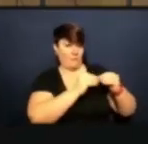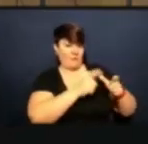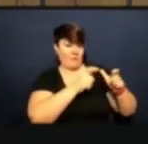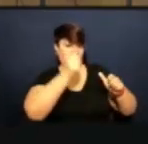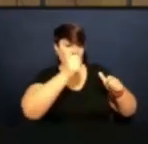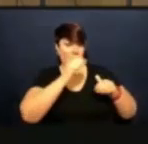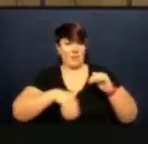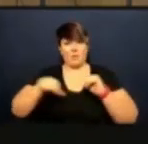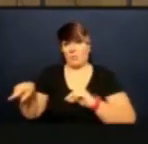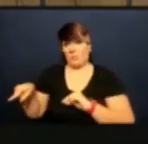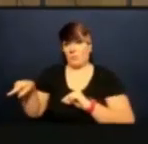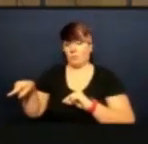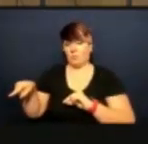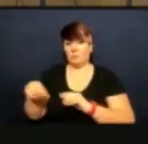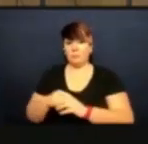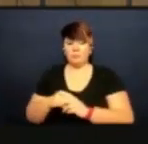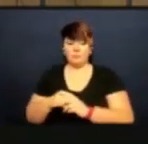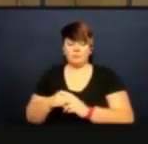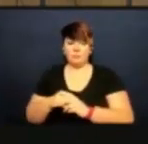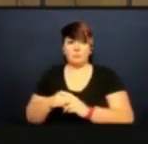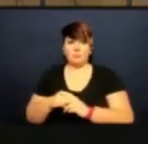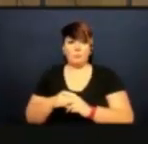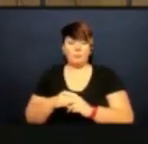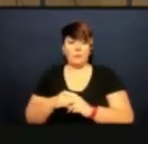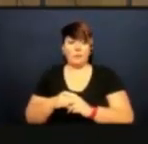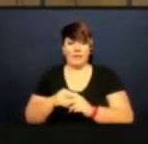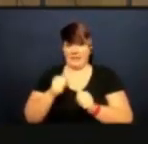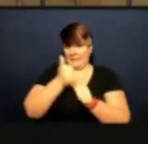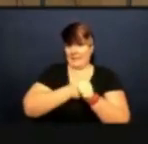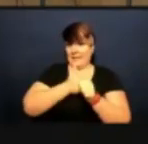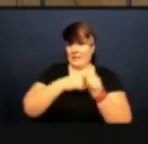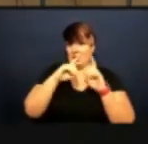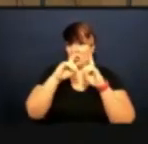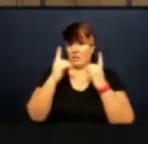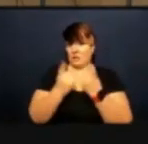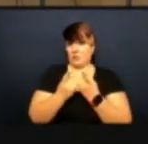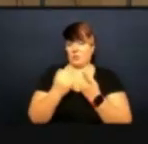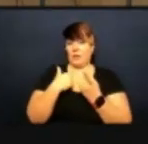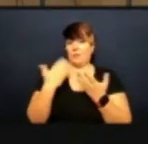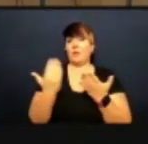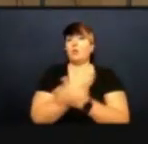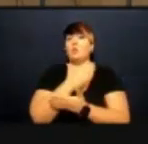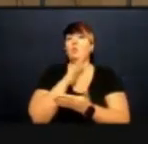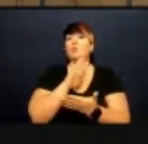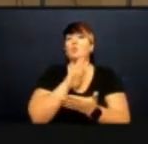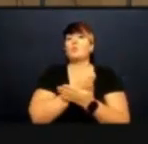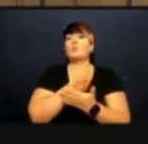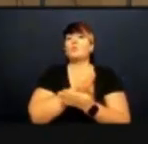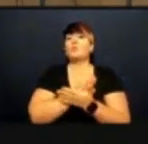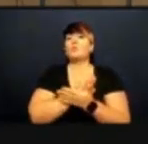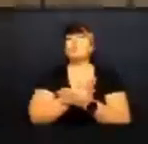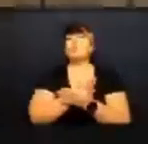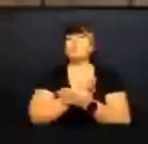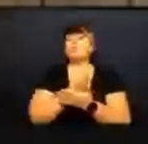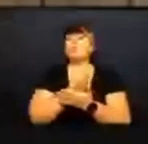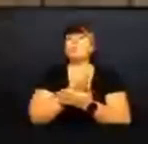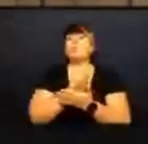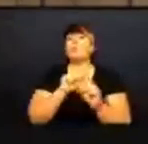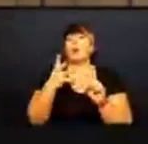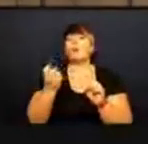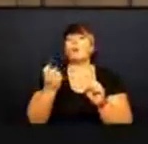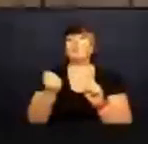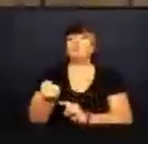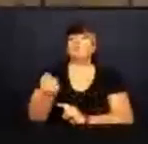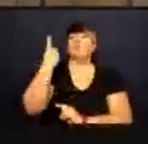tunaona ya kuwa baadhi ya mashule yanaweza kufanya kazi yao ya marekebisho na matengenezo